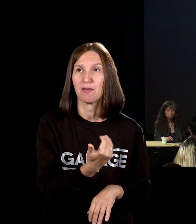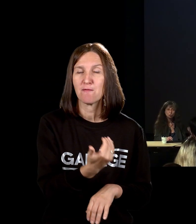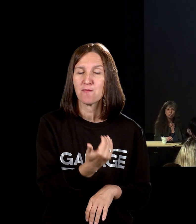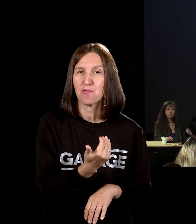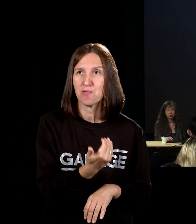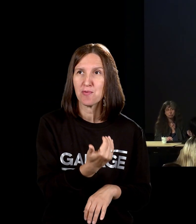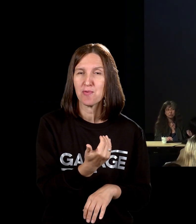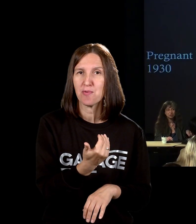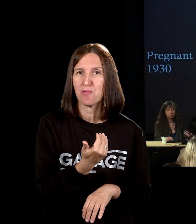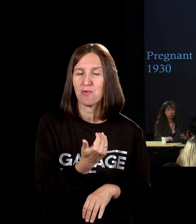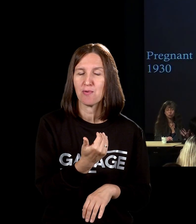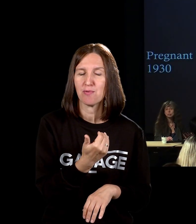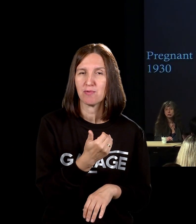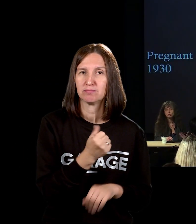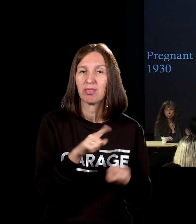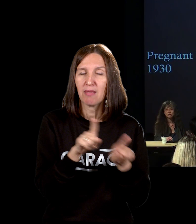это вопрос,